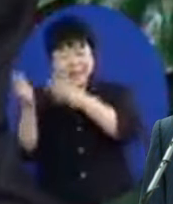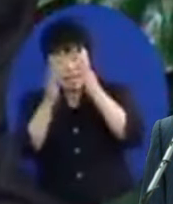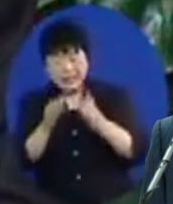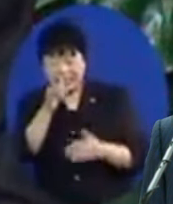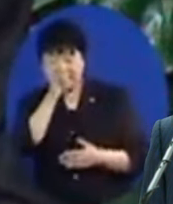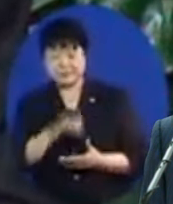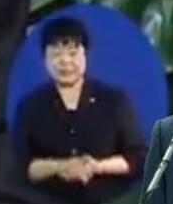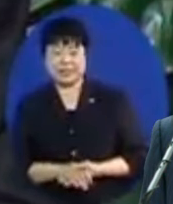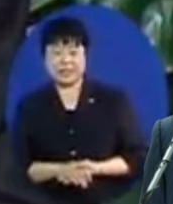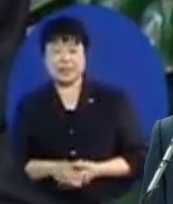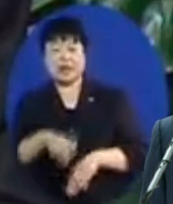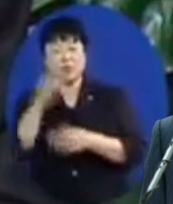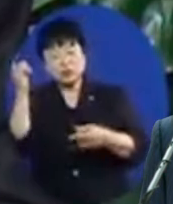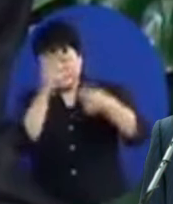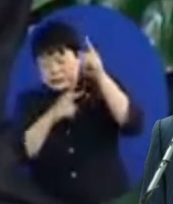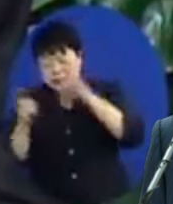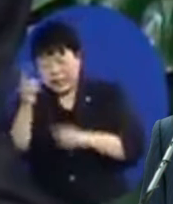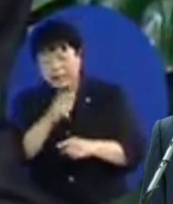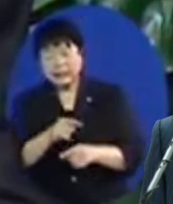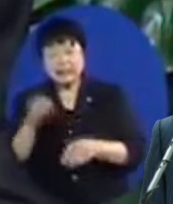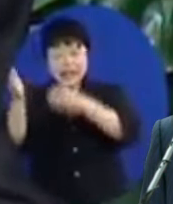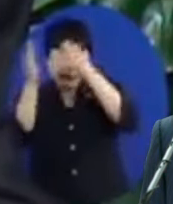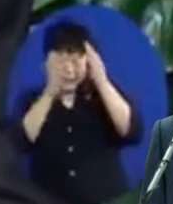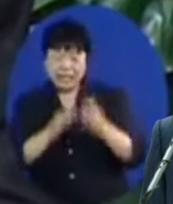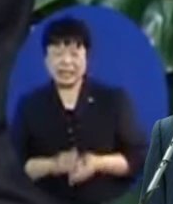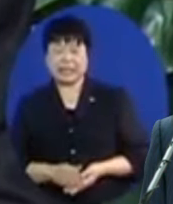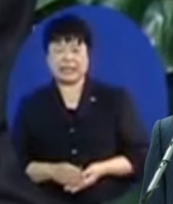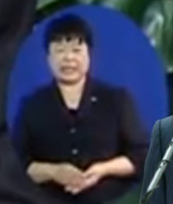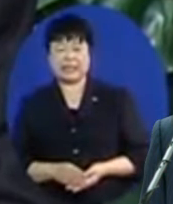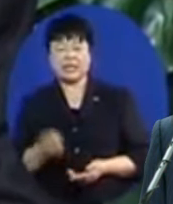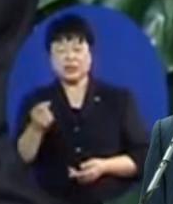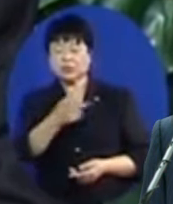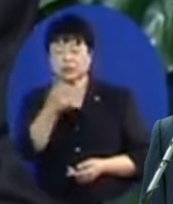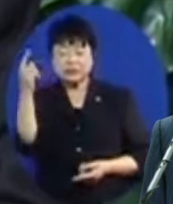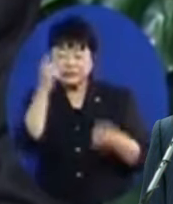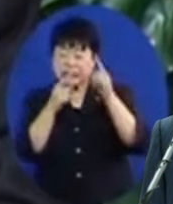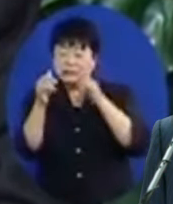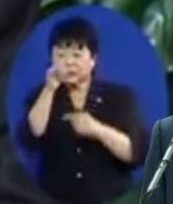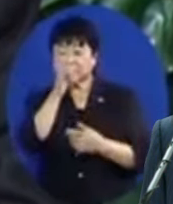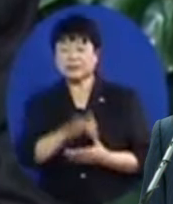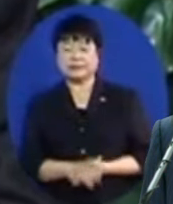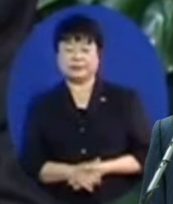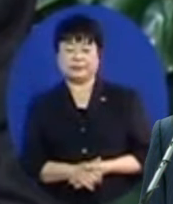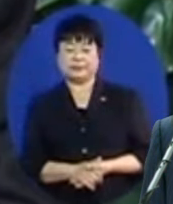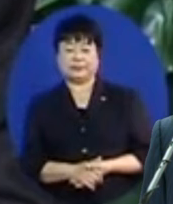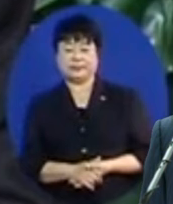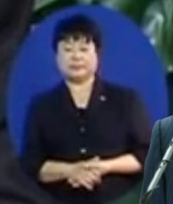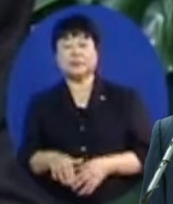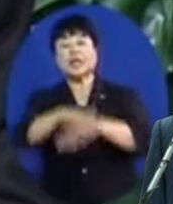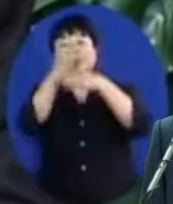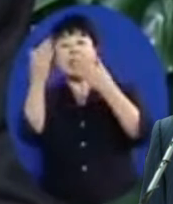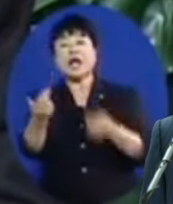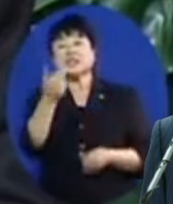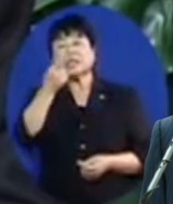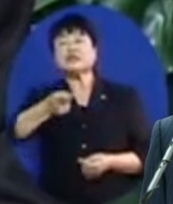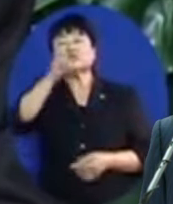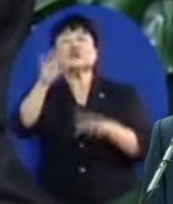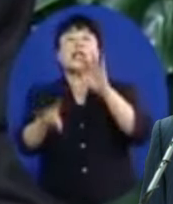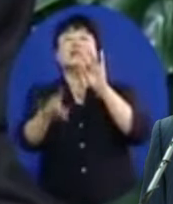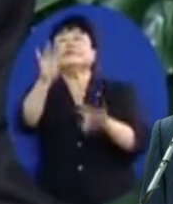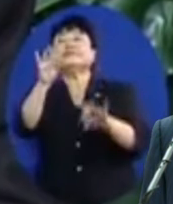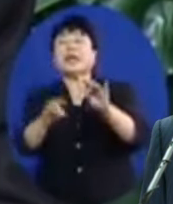있습니까? 우리 다 상한 갈대 아닙니까? 크고 적은 상처를 다 가지고 있습니다. 우리는 다 생수가